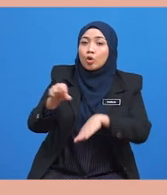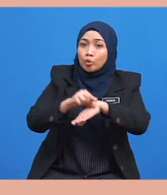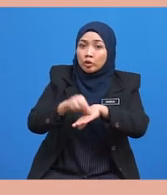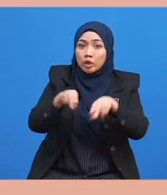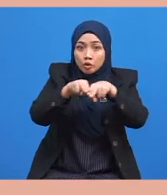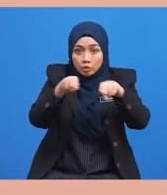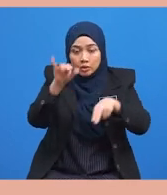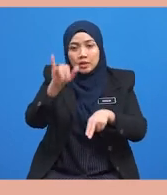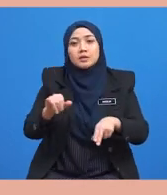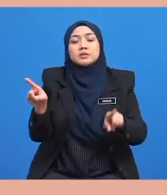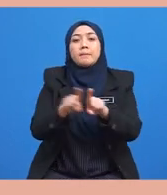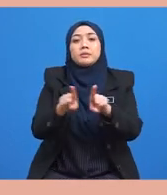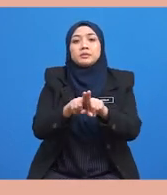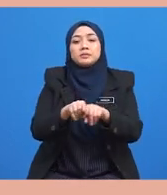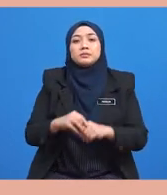sama dengan data.